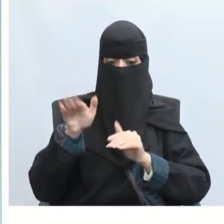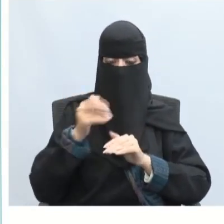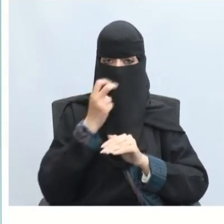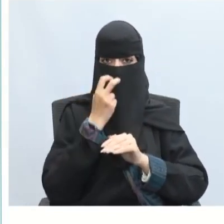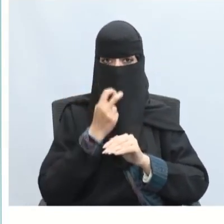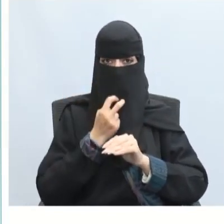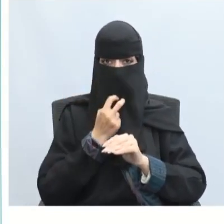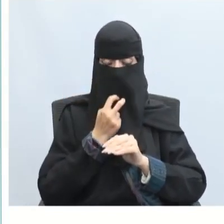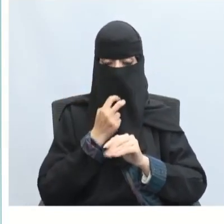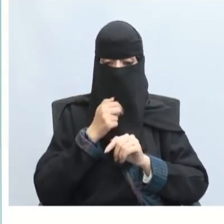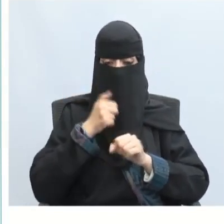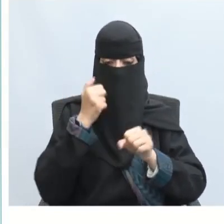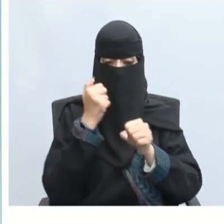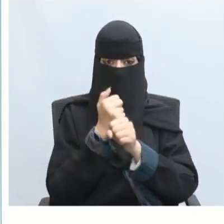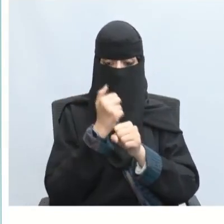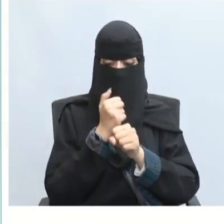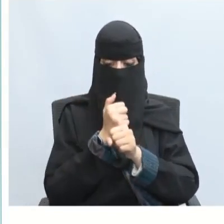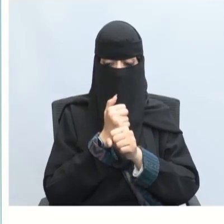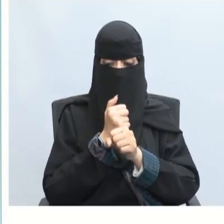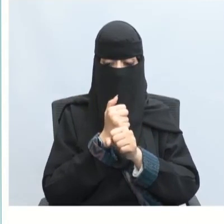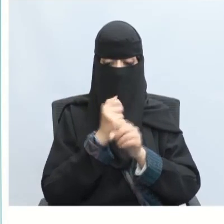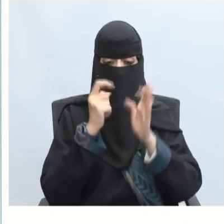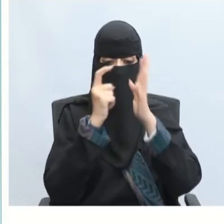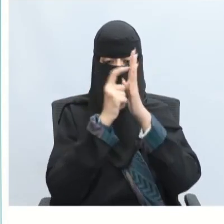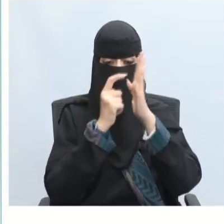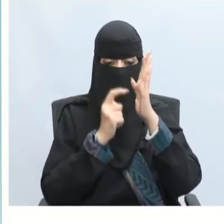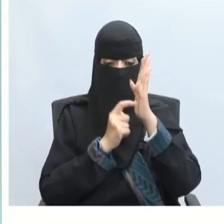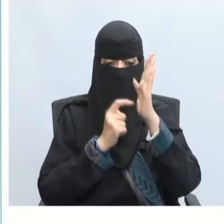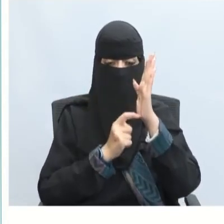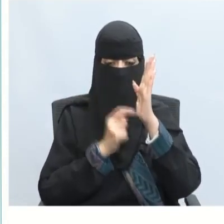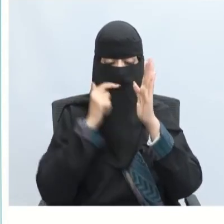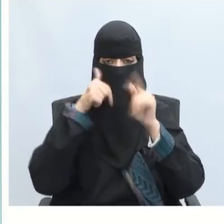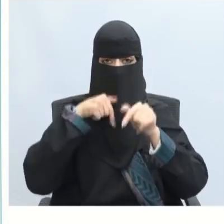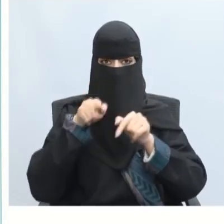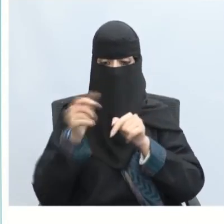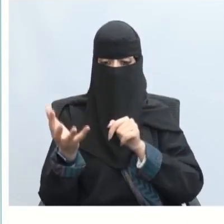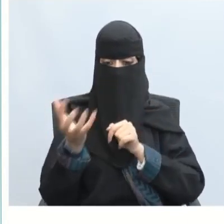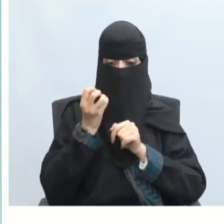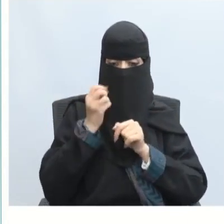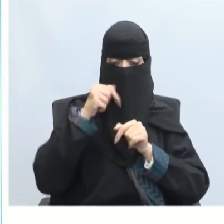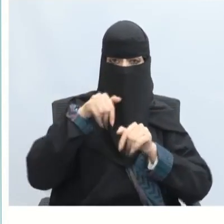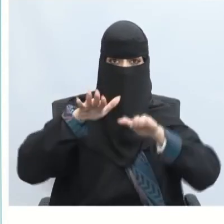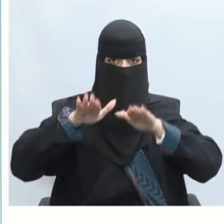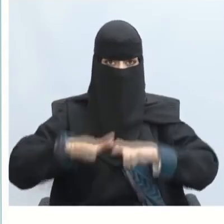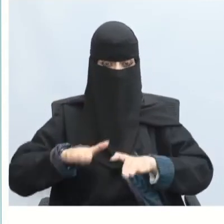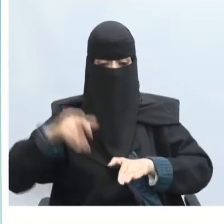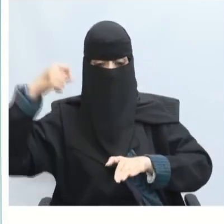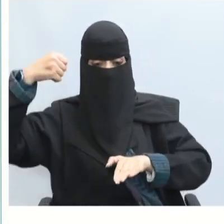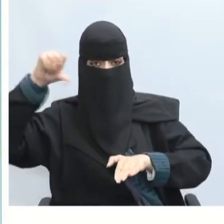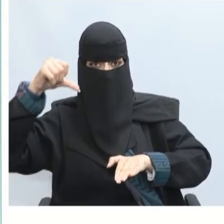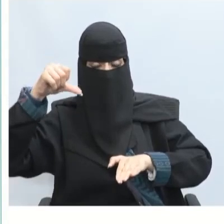اللائحه هي القواعد التنفيذيه او التنظيميه التي يصدرها مجلس